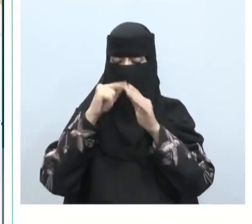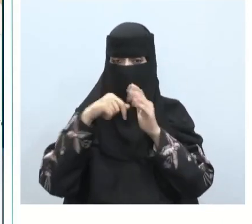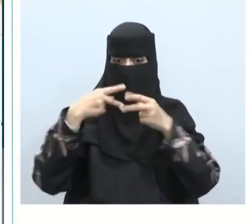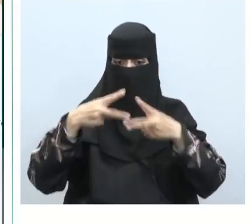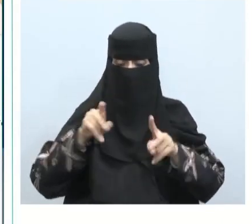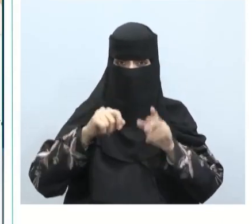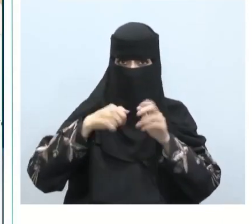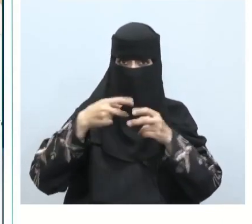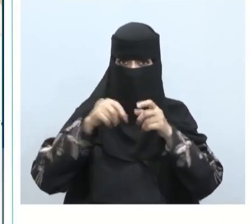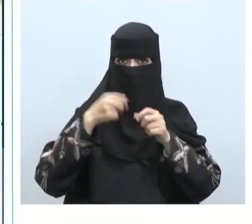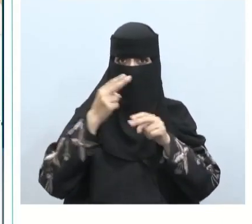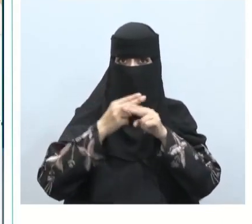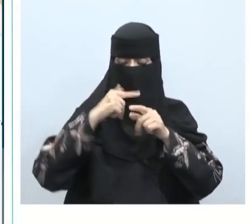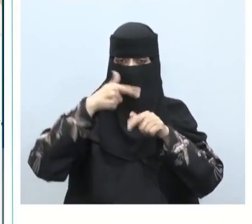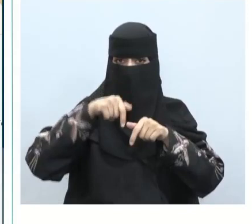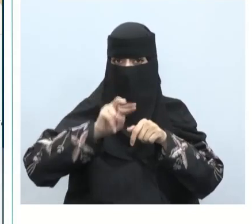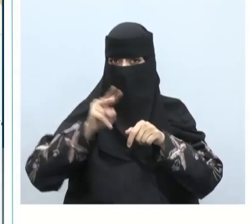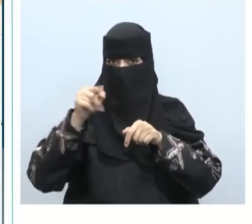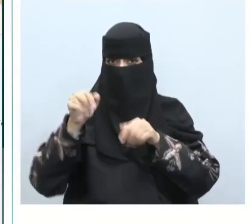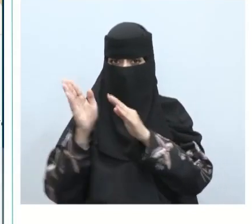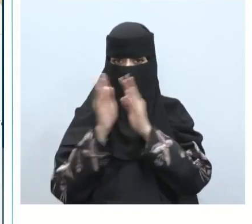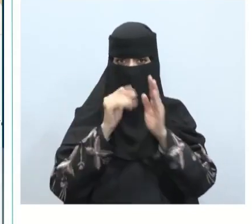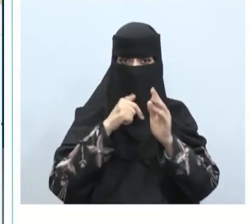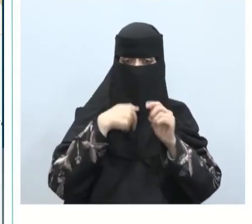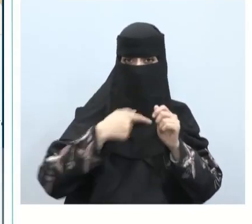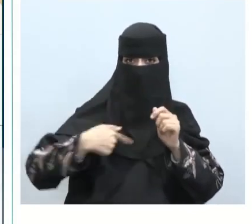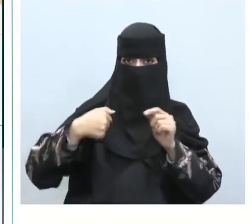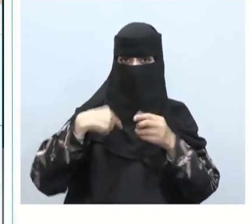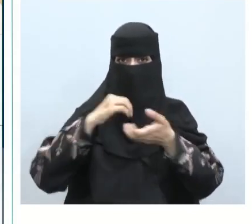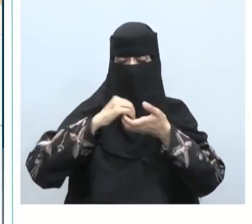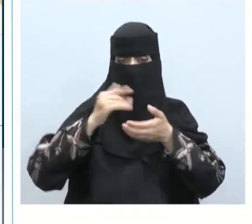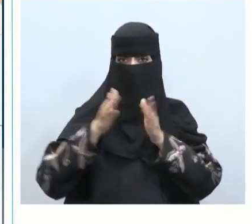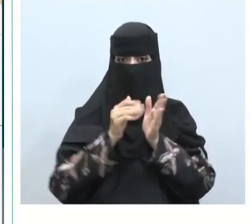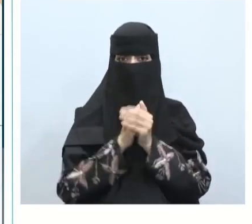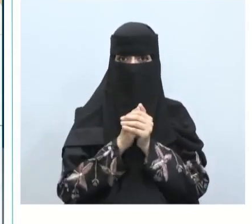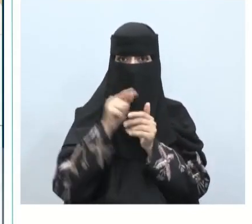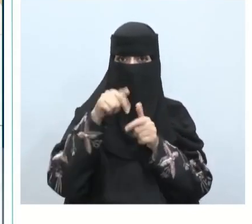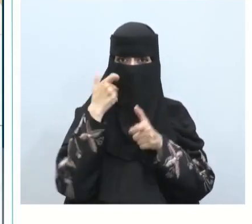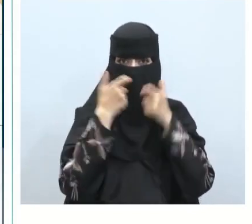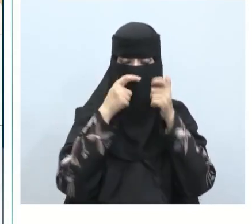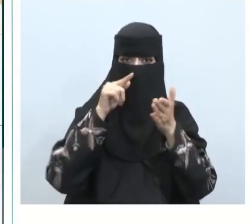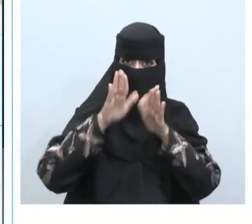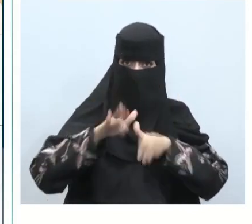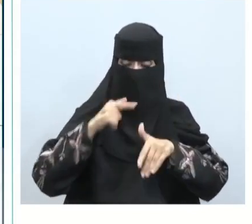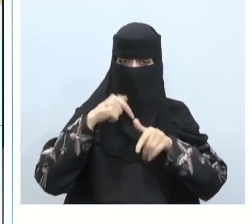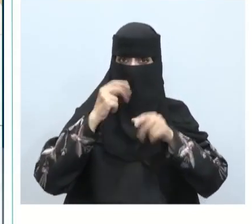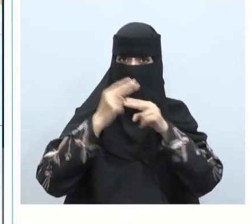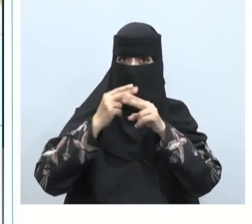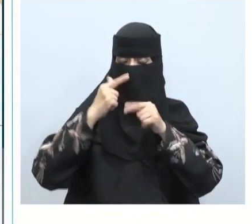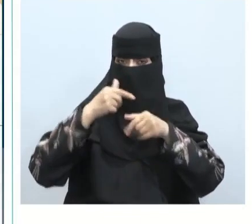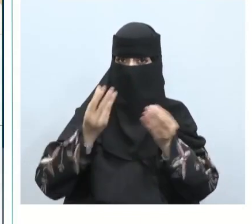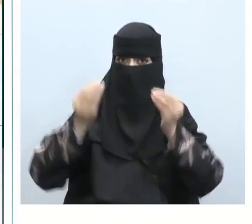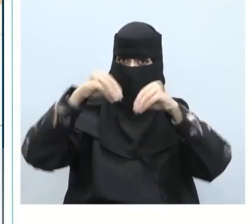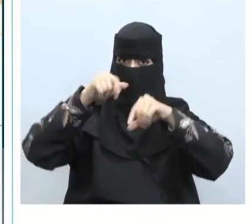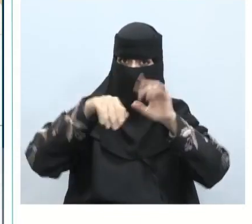المحادثه انقر على رمز المحادثه بجانب اسم زميلك لاحظ انها توجد محادثه اضافيه في